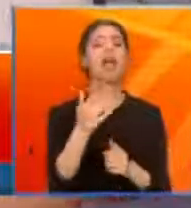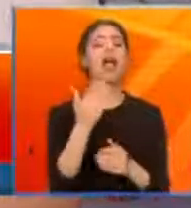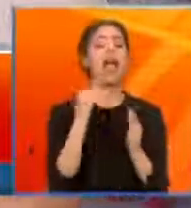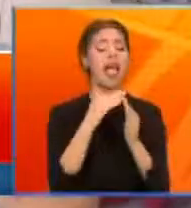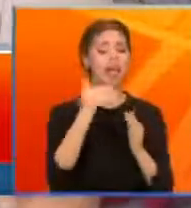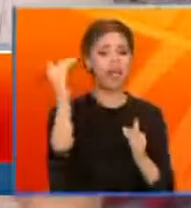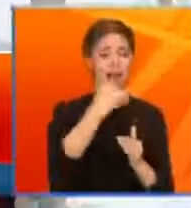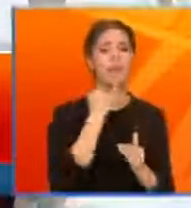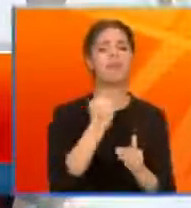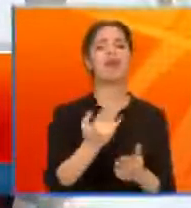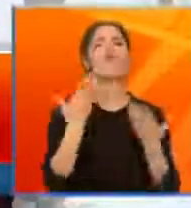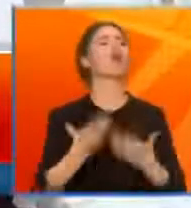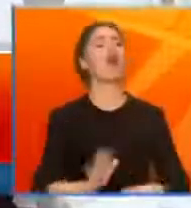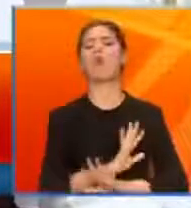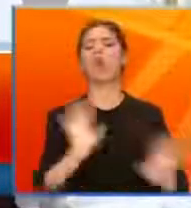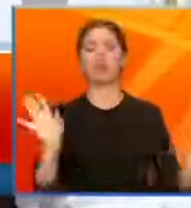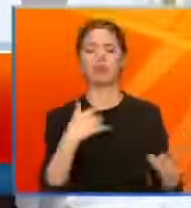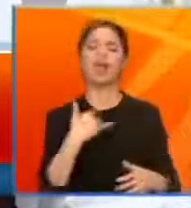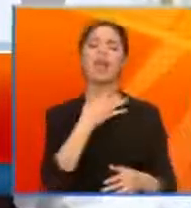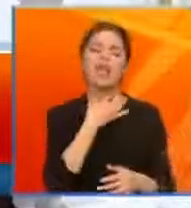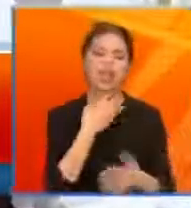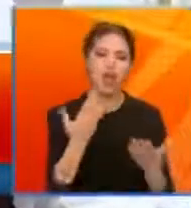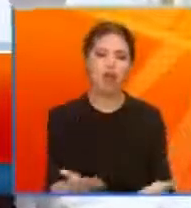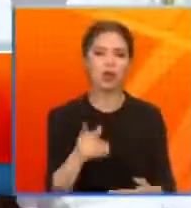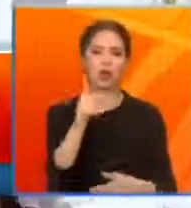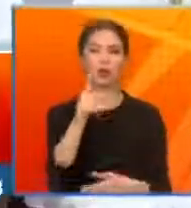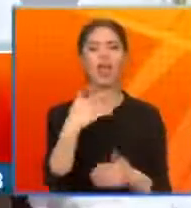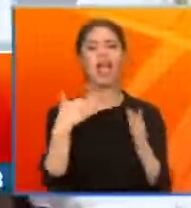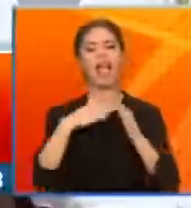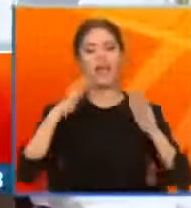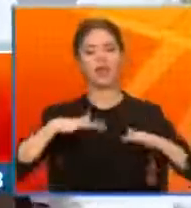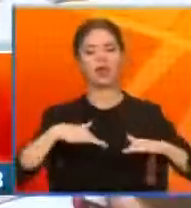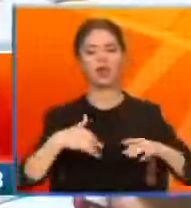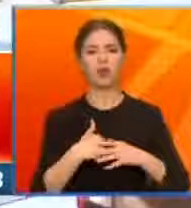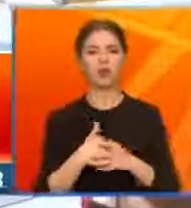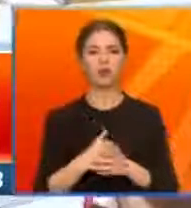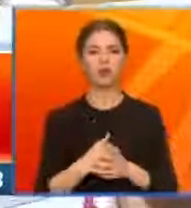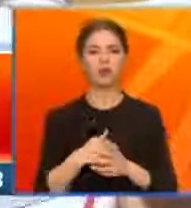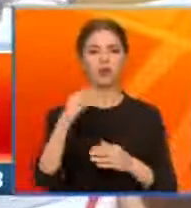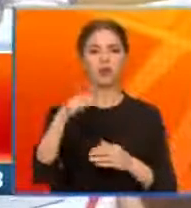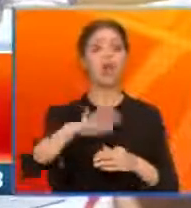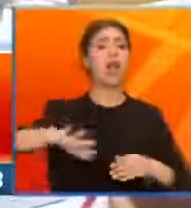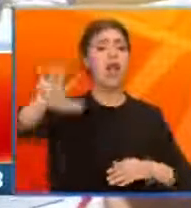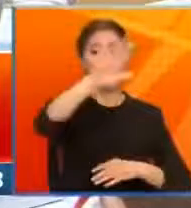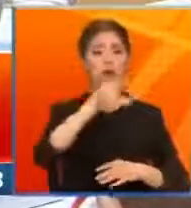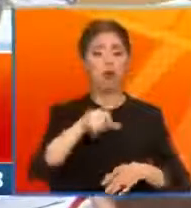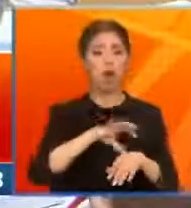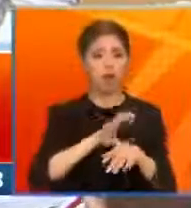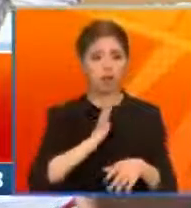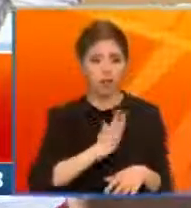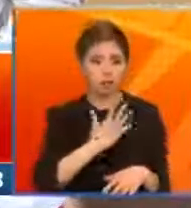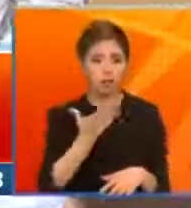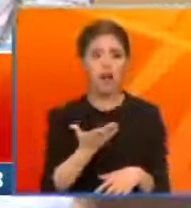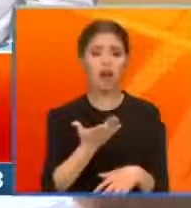de önemli rica ediyoruz. Nereye gideriz bilmiyorum ama evde duracağız galiba. Etrafta böyle bir hastalık